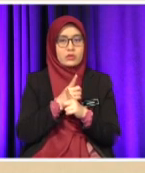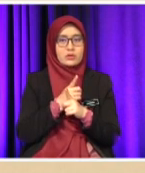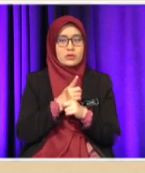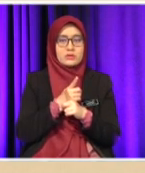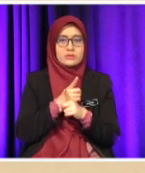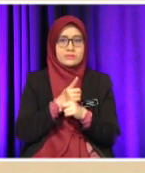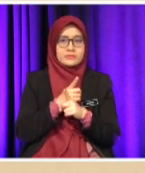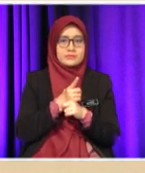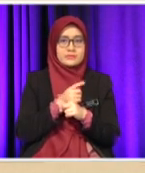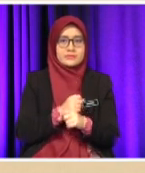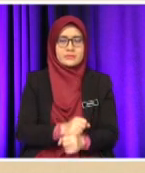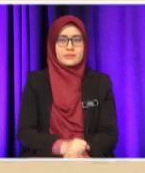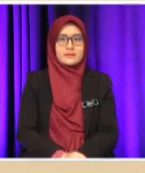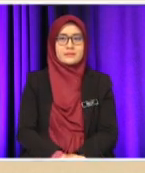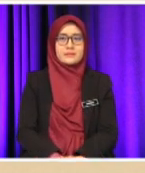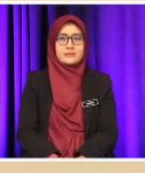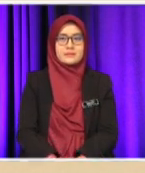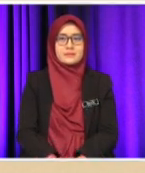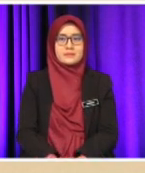komisi adalah